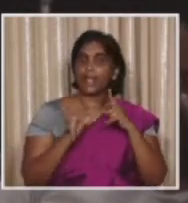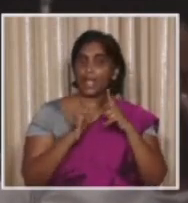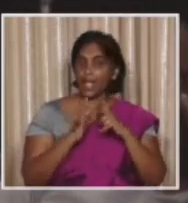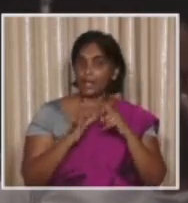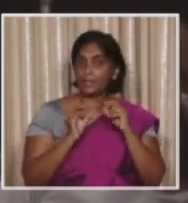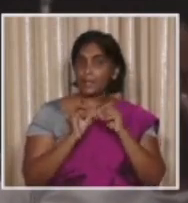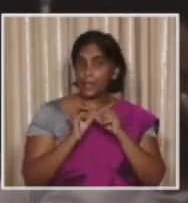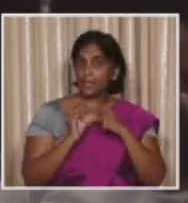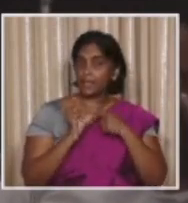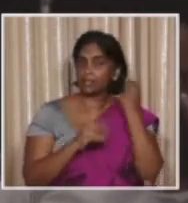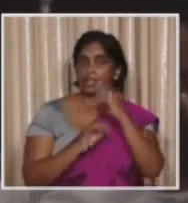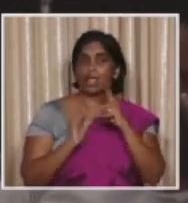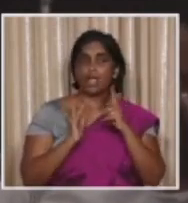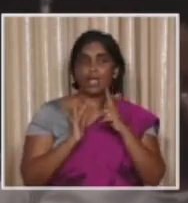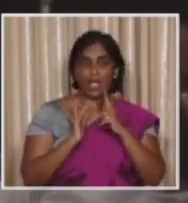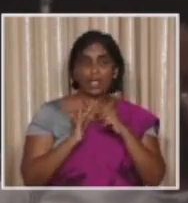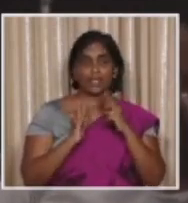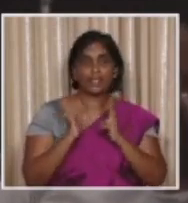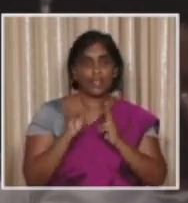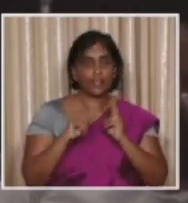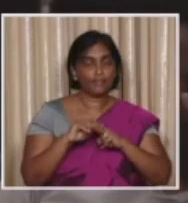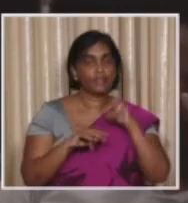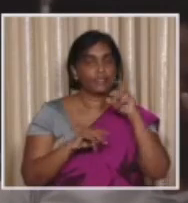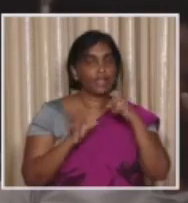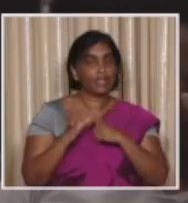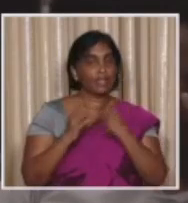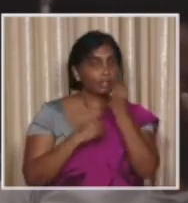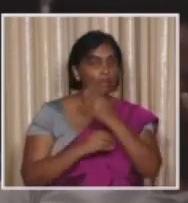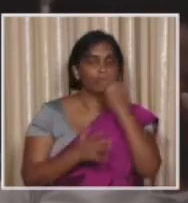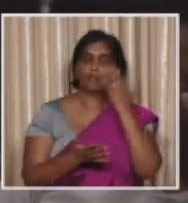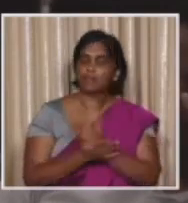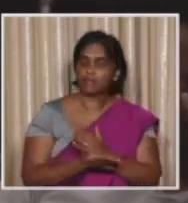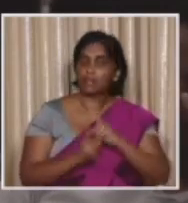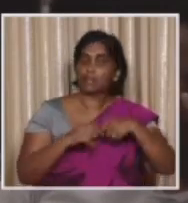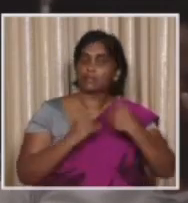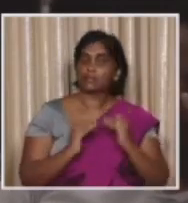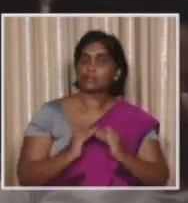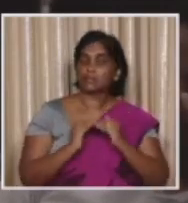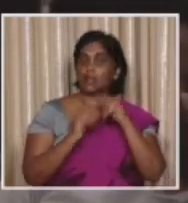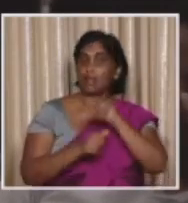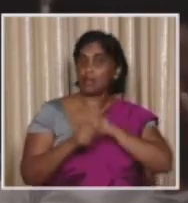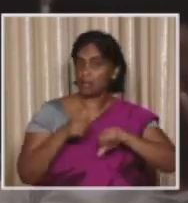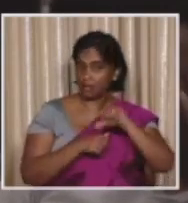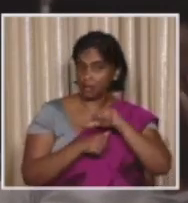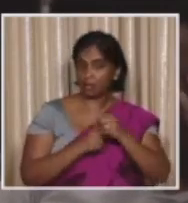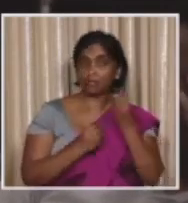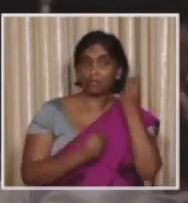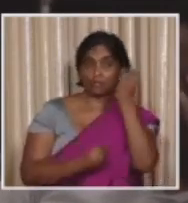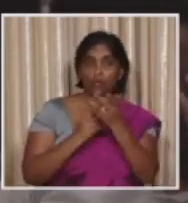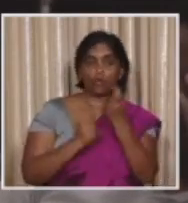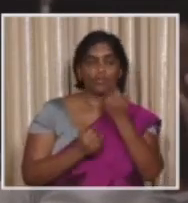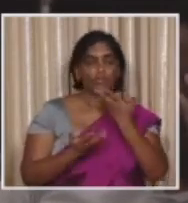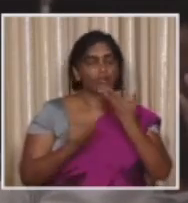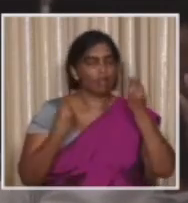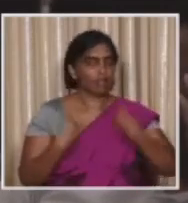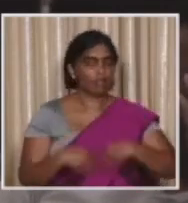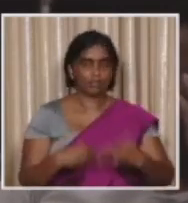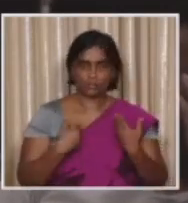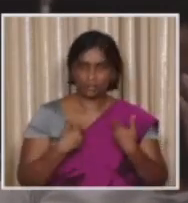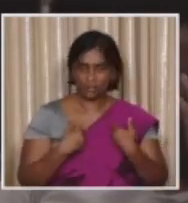නැවතුණා. IFC එක දෙන මුදල් ටික නැවතුණා. අනෙකුත් සංවර්ධන නියෝජිත ආයතන ලබා දෙන මුදල් අපිට හිමි